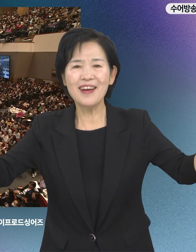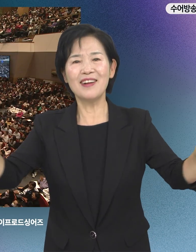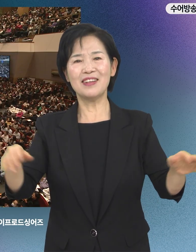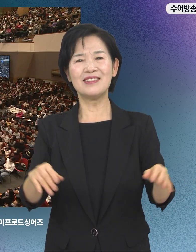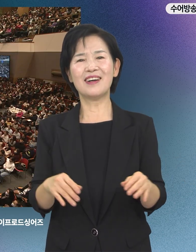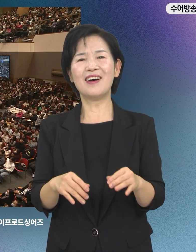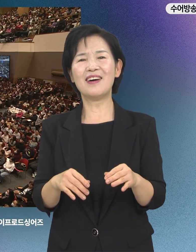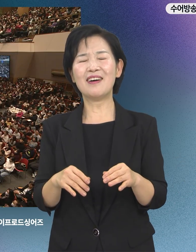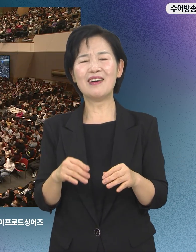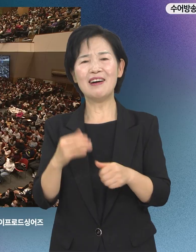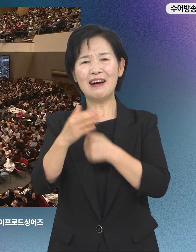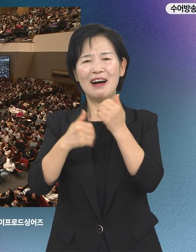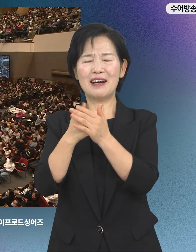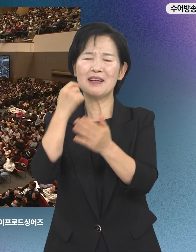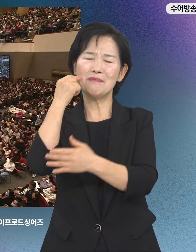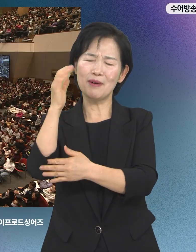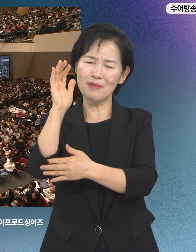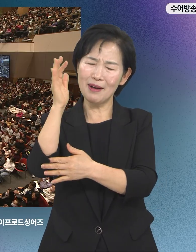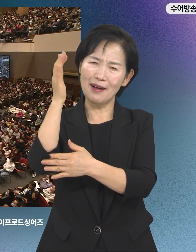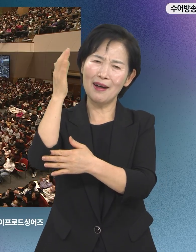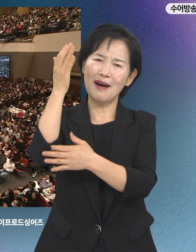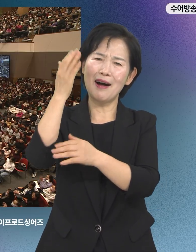싶습니다.